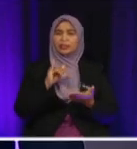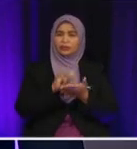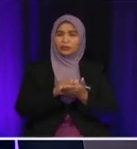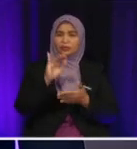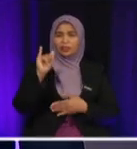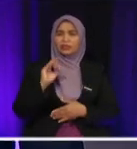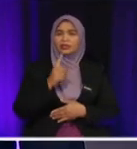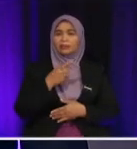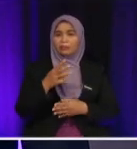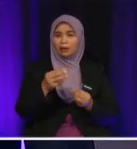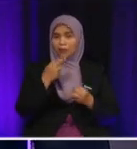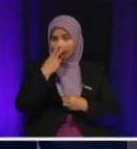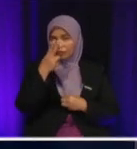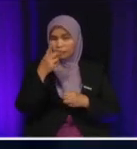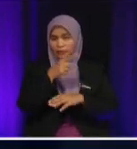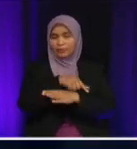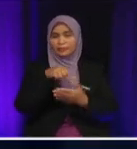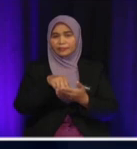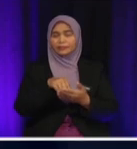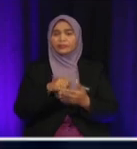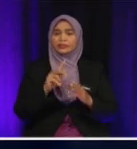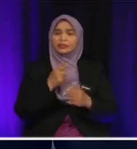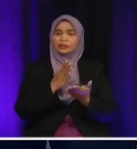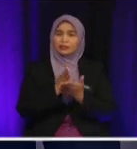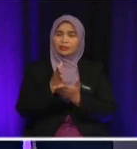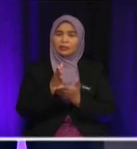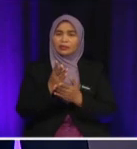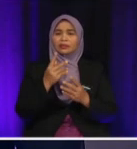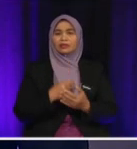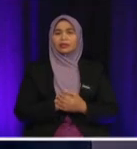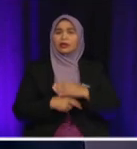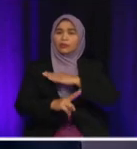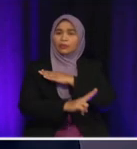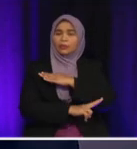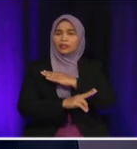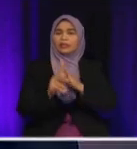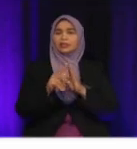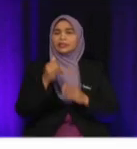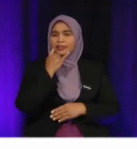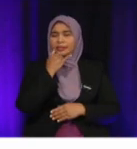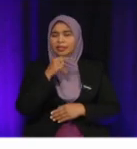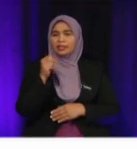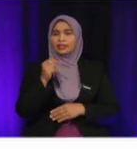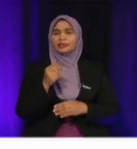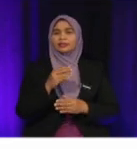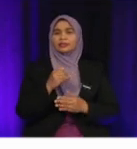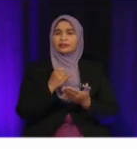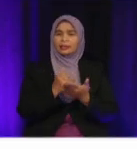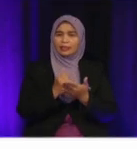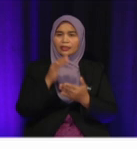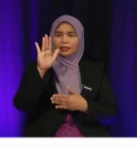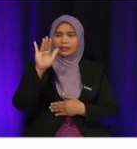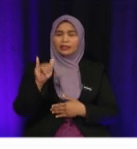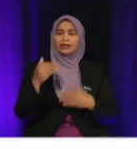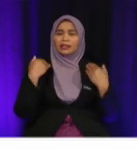hari ini. Jadi, kita teruskan kepada kita tengok hukuman kesalahan jenayah yang ada di dalam Islam